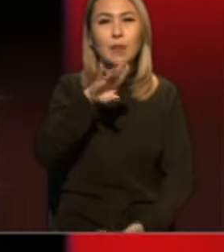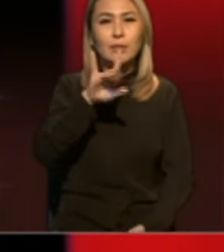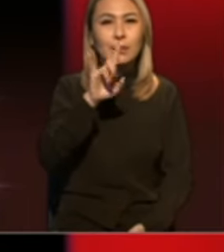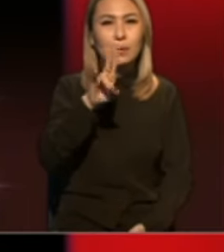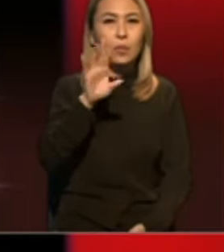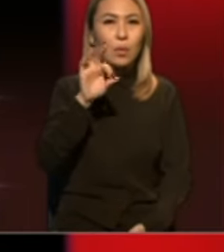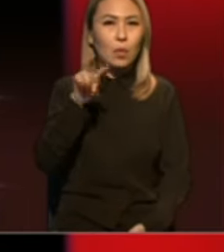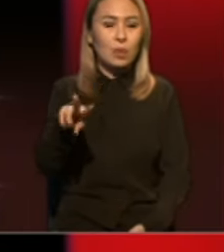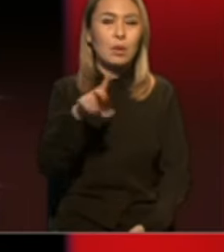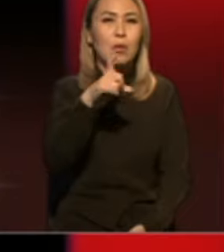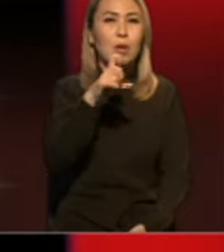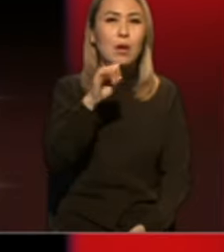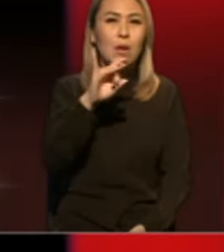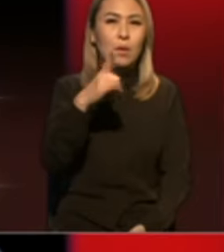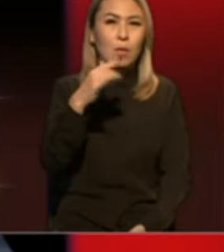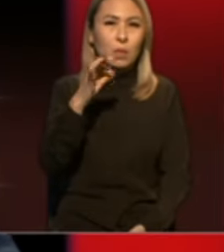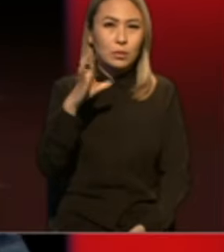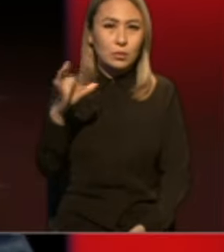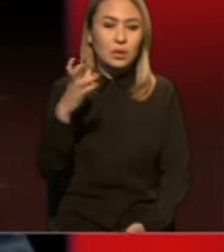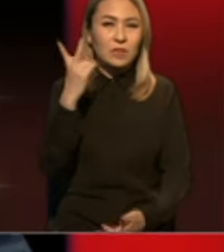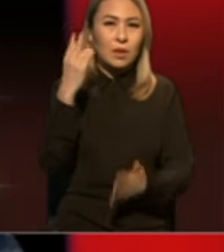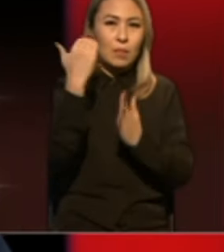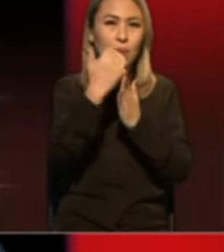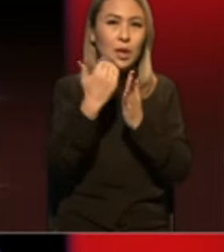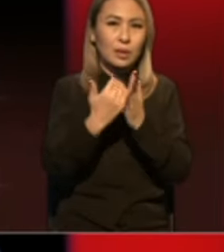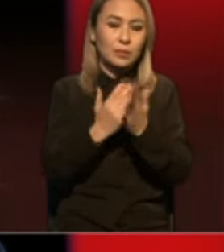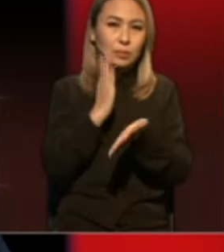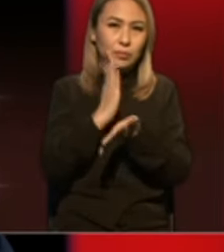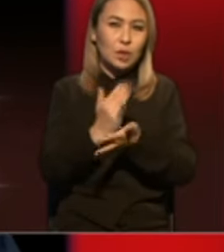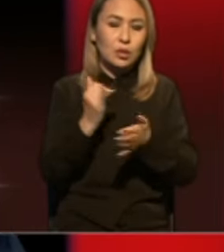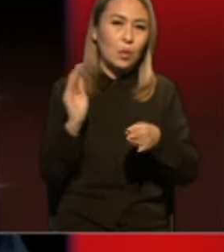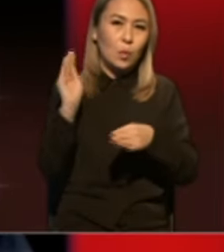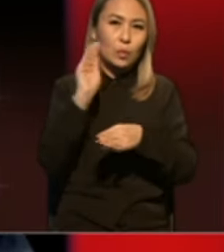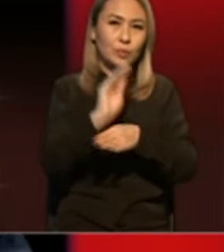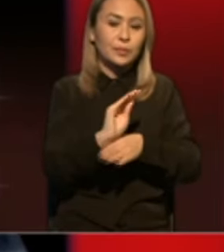Харгос, Достық, Алашонкө екі бағыты бар. Соған қоса қазір тағы да қосымша